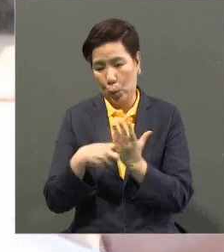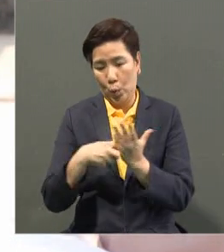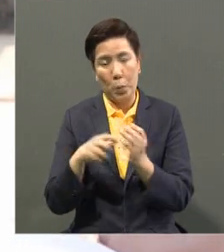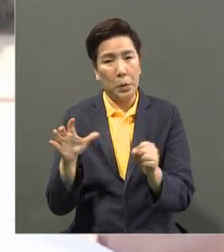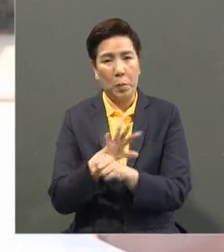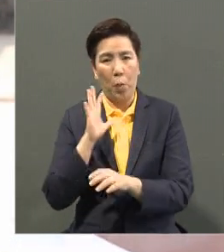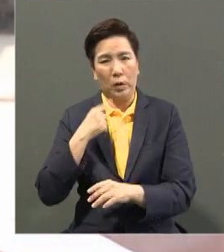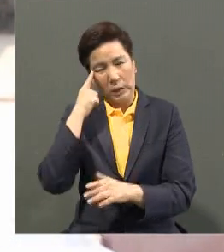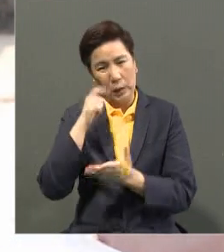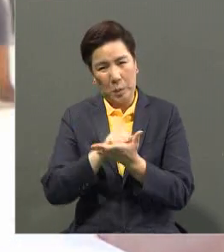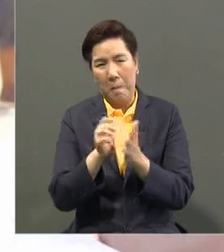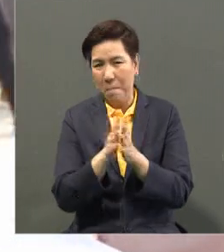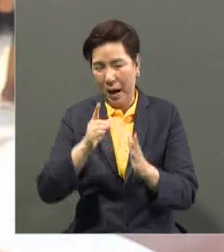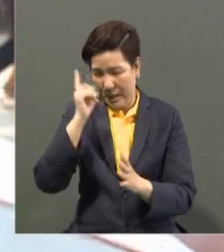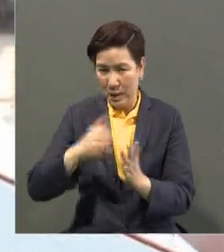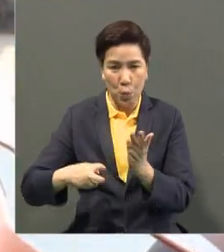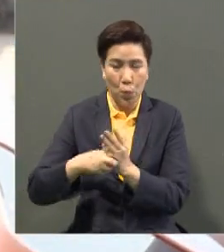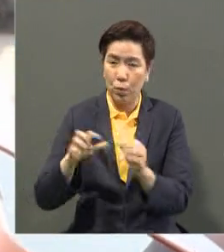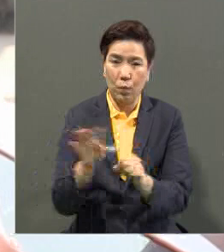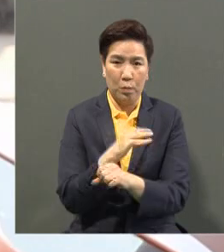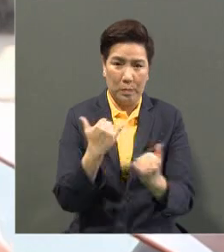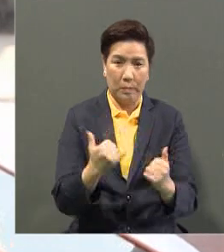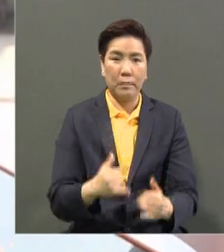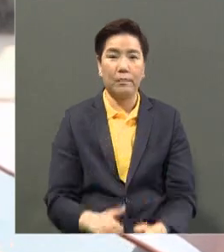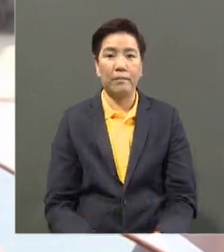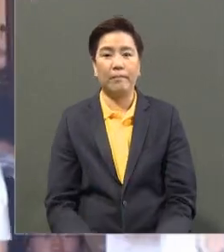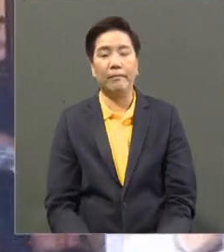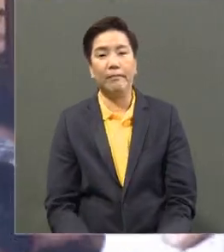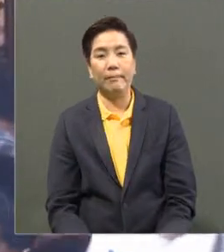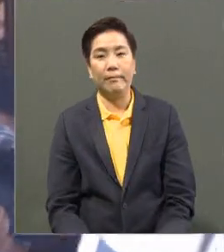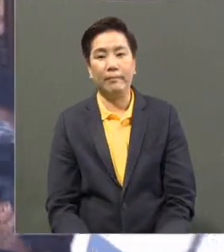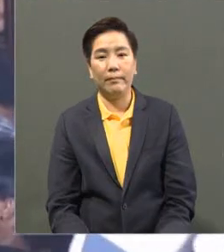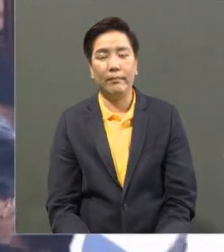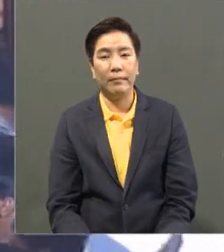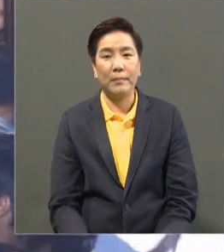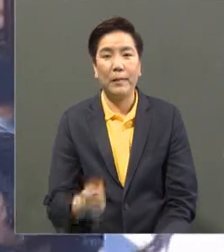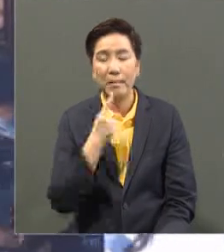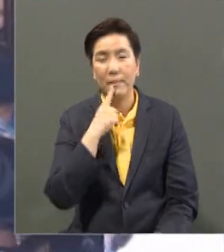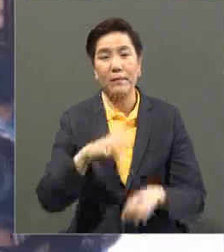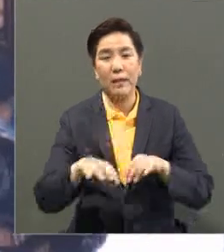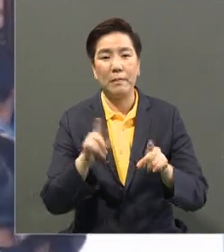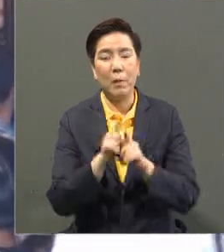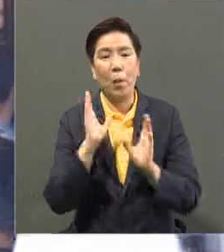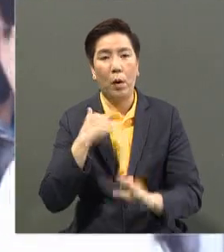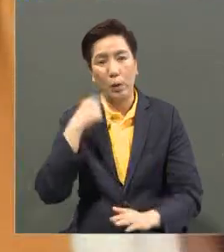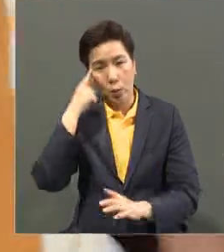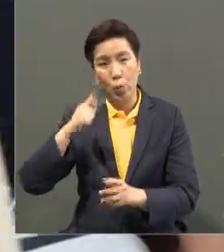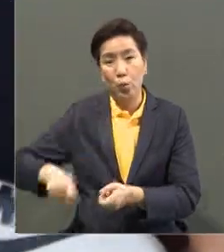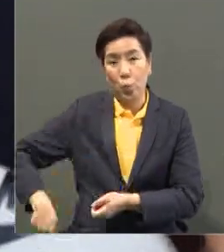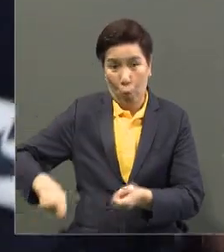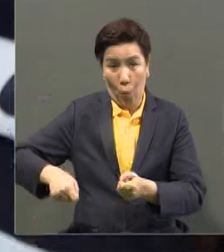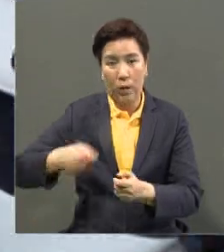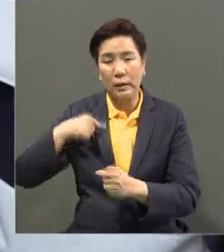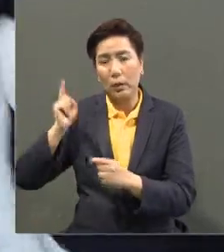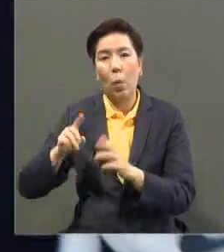แน่นคนต้องมาใช้บริการเยอะแน่ๆเลยอ่าจัดยาวๆแบบนี้ก็ดีเหมือนกันนะครับคนที่พอตอนวันหลักตอนวัน